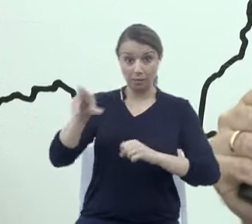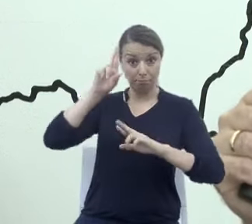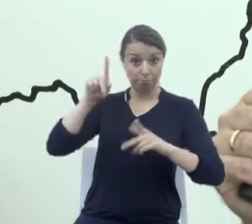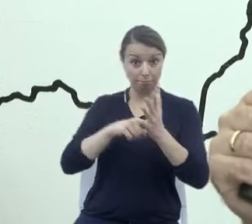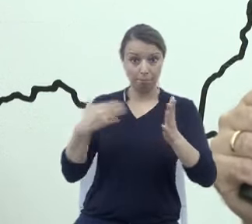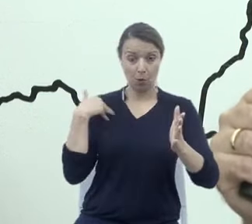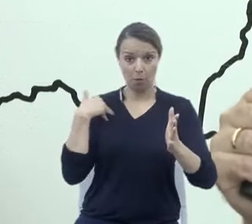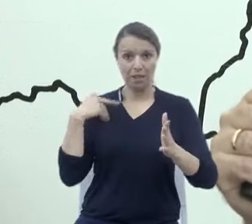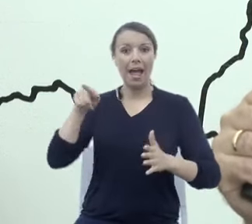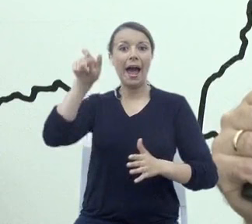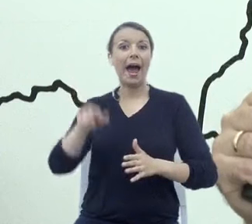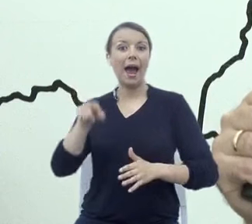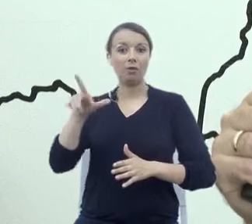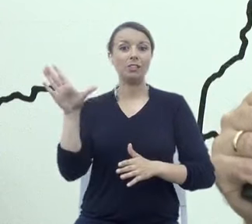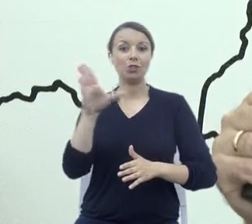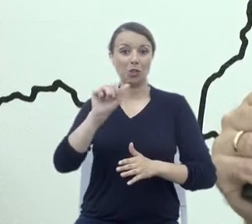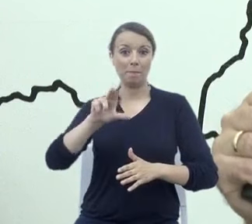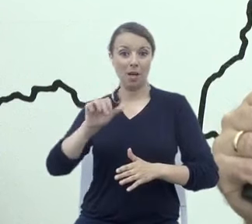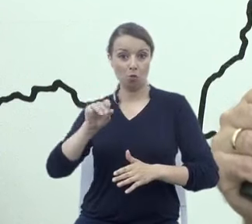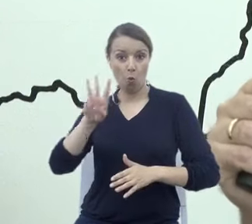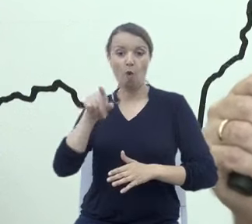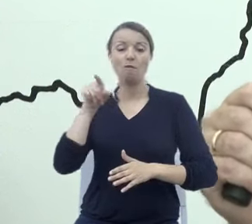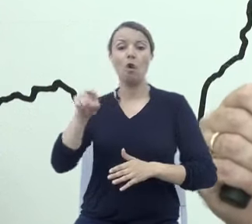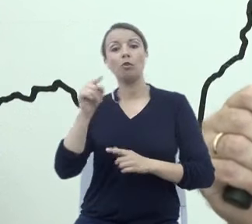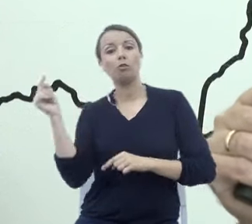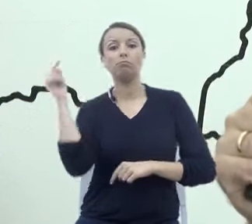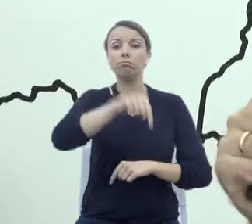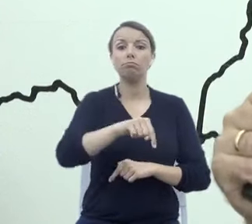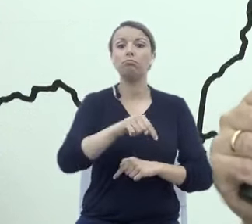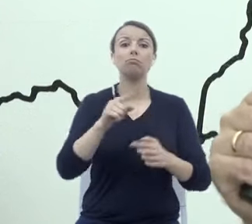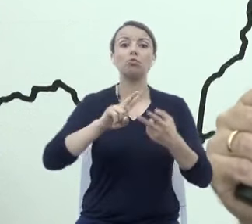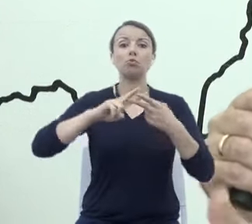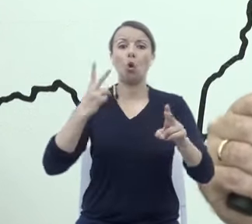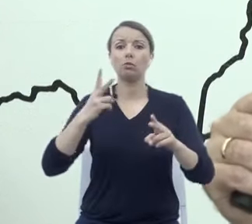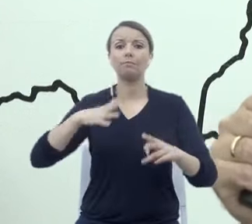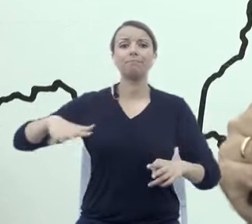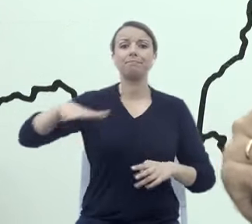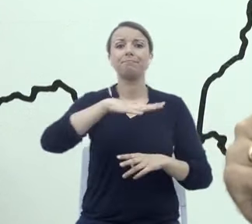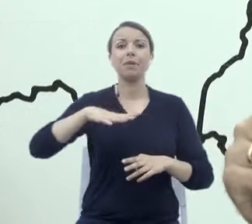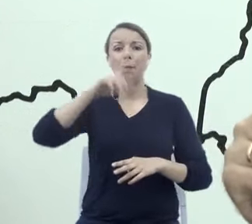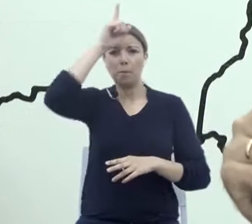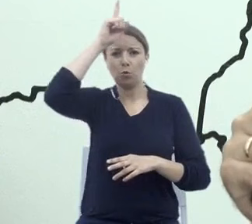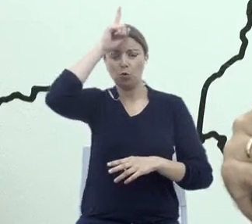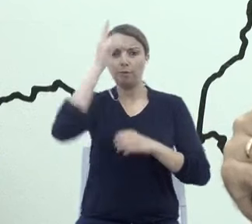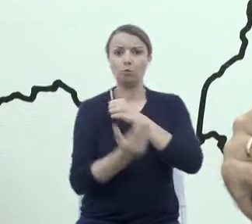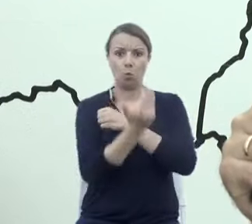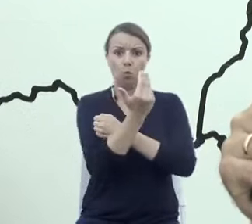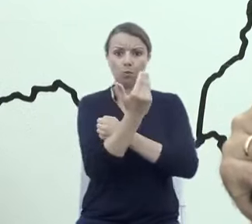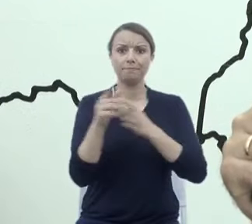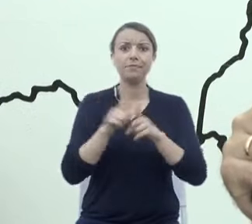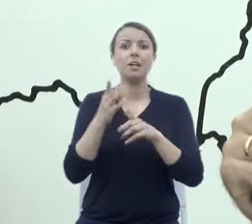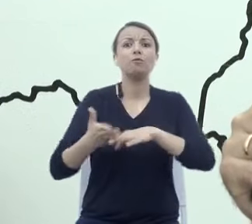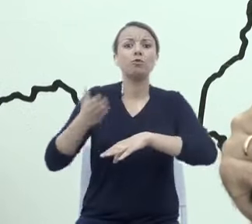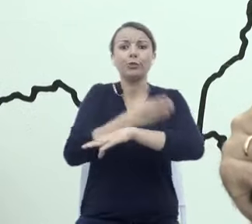ten obszar z prowincji Prusy Wschodniej. Wcześniej służył na